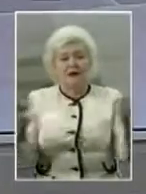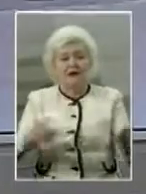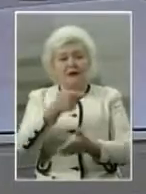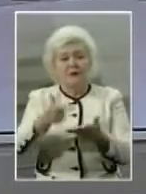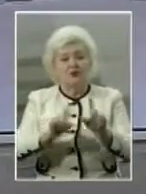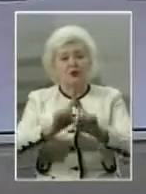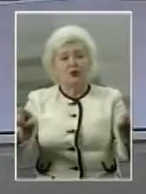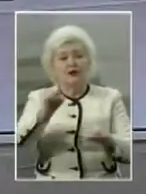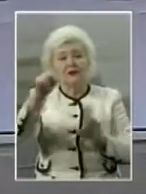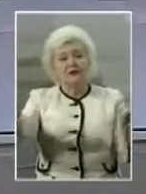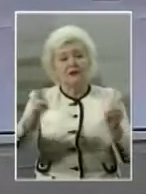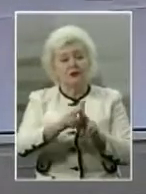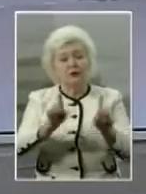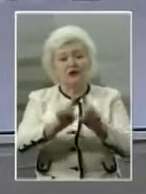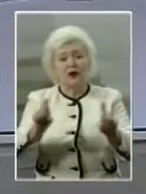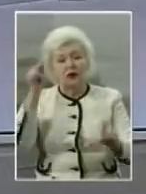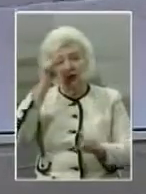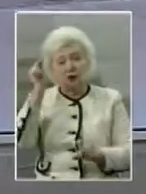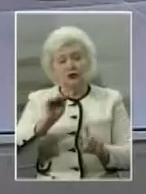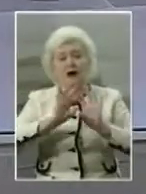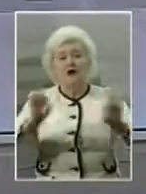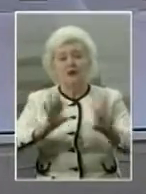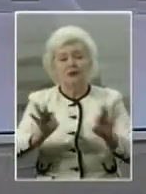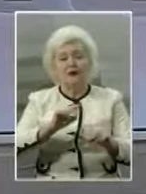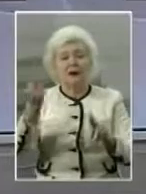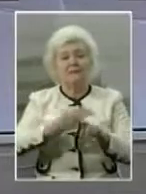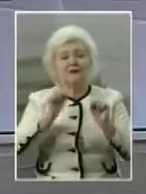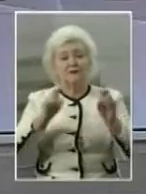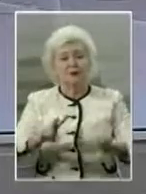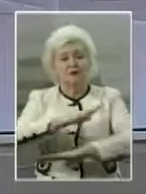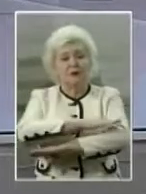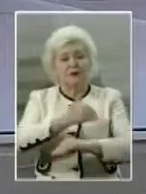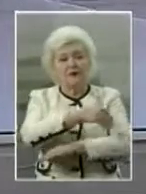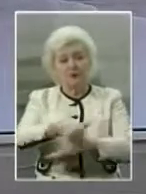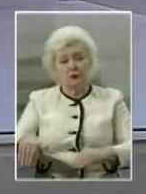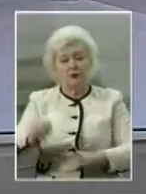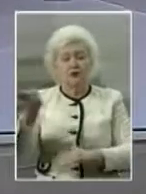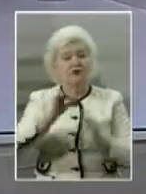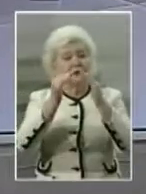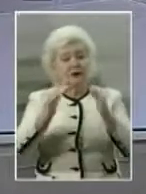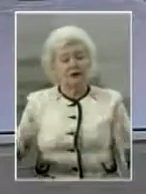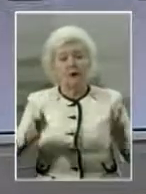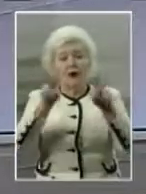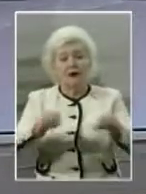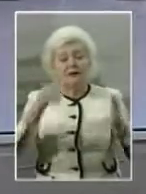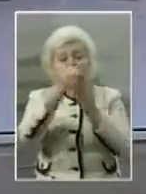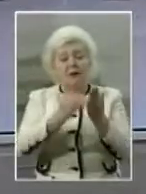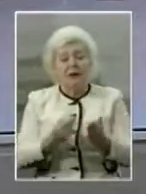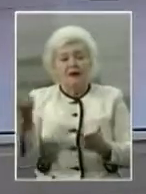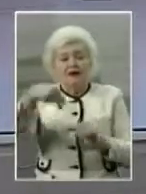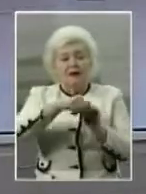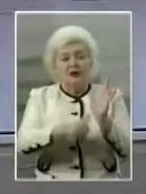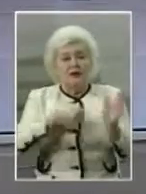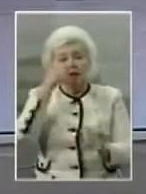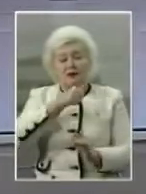школами. Вони зустрічатимуться з учнями і розповідатимуть їм про безпечну поведінку на вулиці та вдома. Експериментальну програму